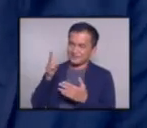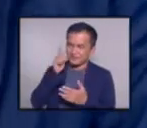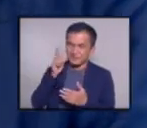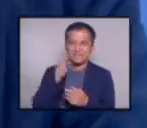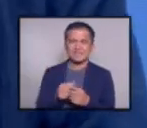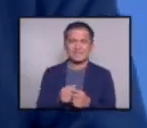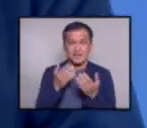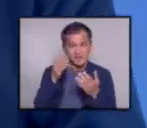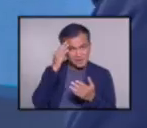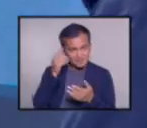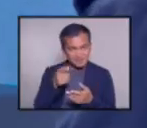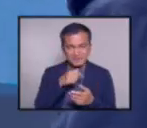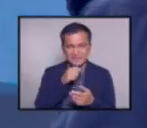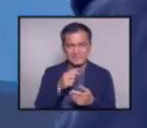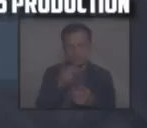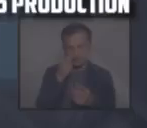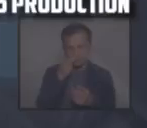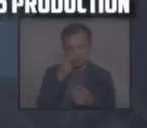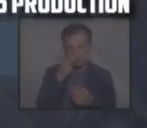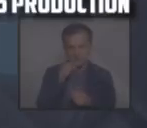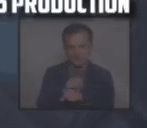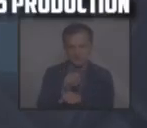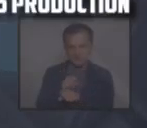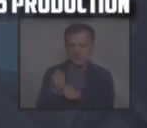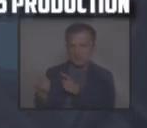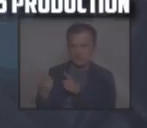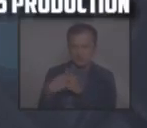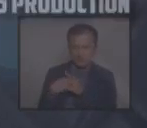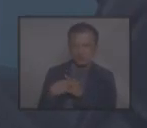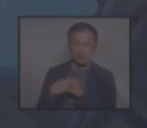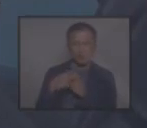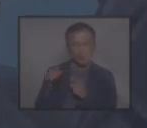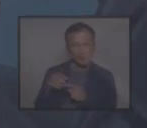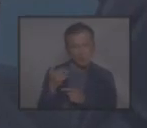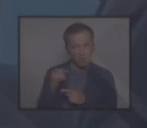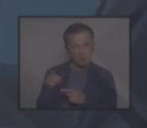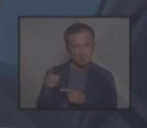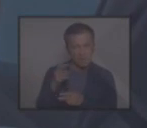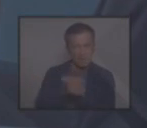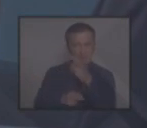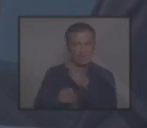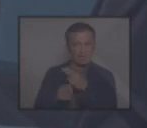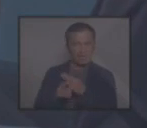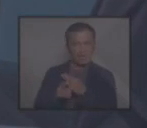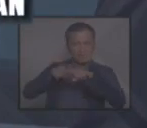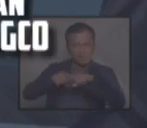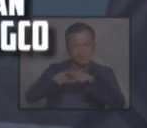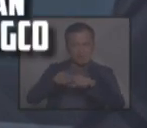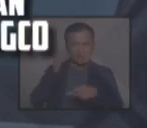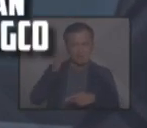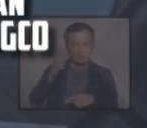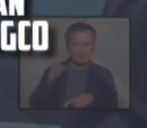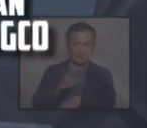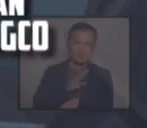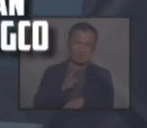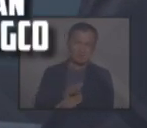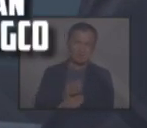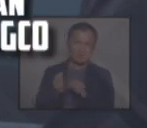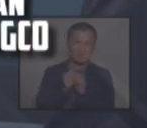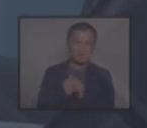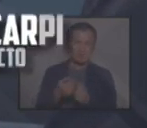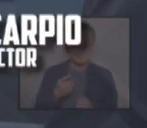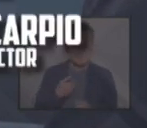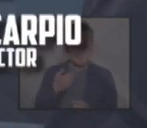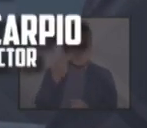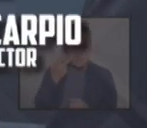po. Alam nyo, hindi po biro ang trabaho ang kanilang ina-applyan dahil sa kanilang kamay nakasalalay ang kapakanan ng bayan. Samahan nyo po